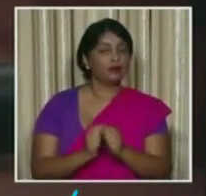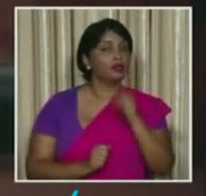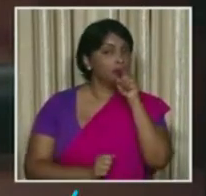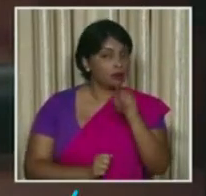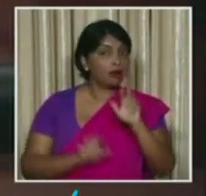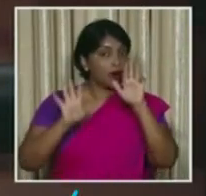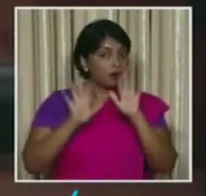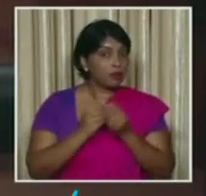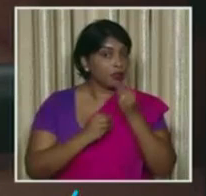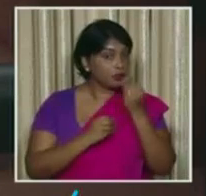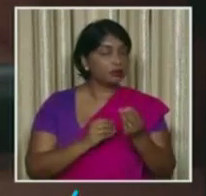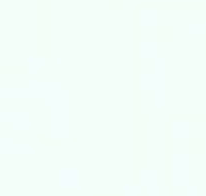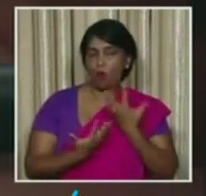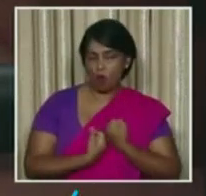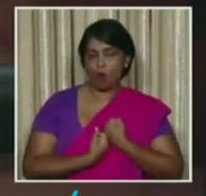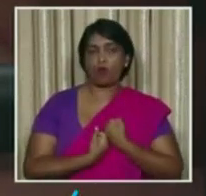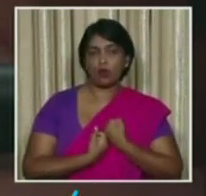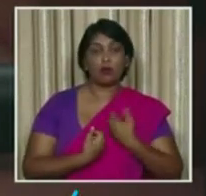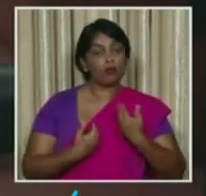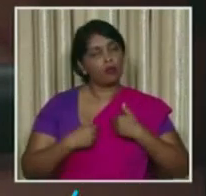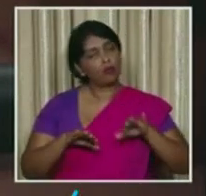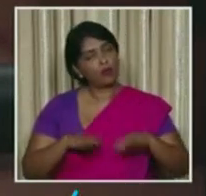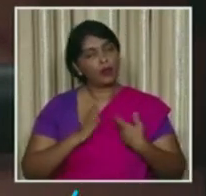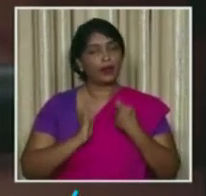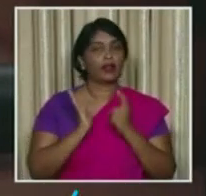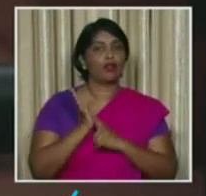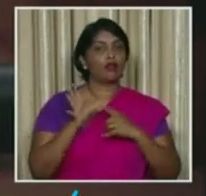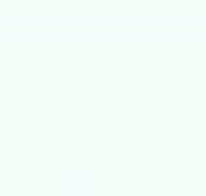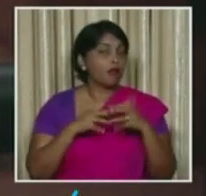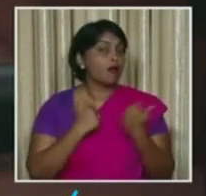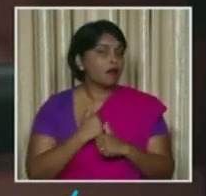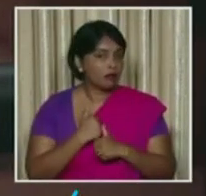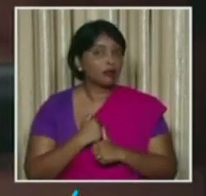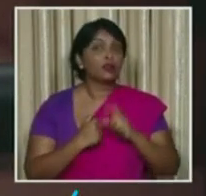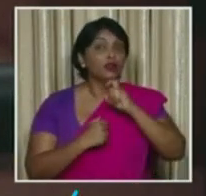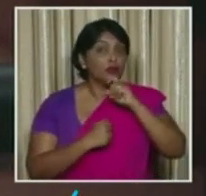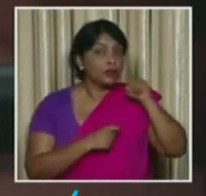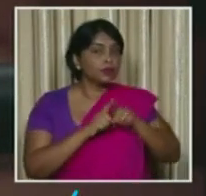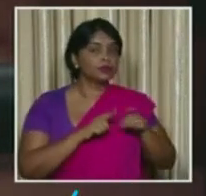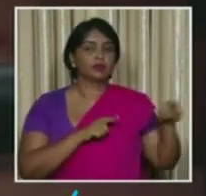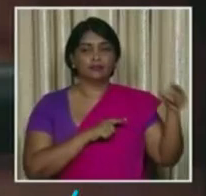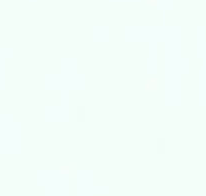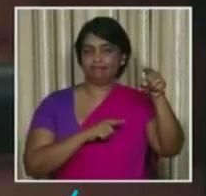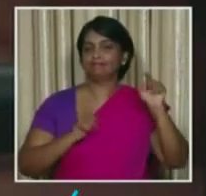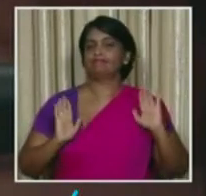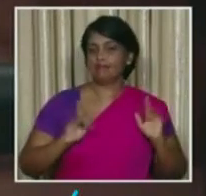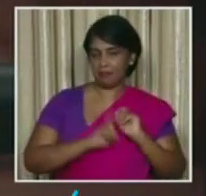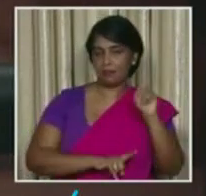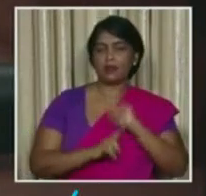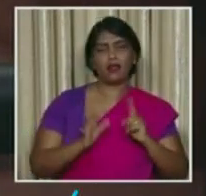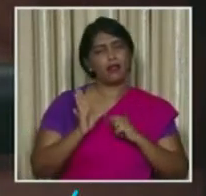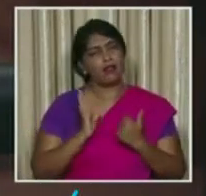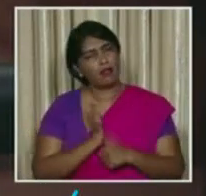නම වෙනිදා දෙන ලද නියෝගය ඉල්ලා අස්කර ගන්න ඕන. අපි ඕනෑම නීතියක් සම්පාදනය කරලා ලබන්නේ අධිකරණය හරහා තමයි පාර්ලිමේන්තුවට එන්නේ. පනතක්